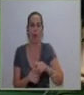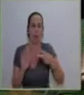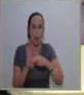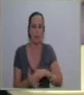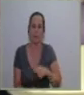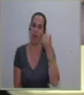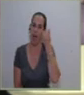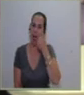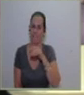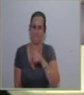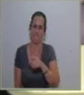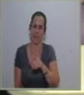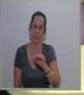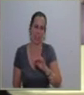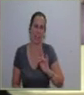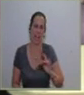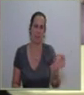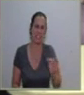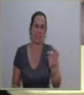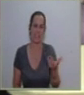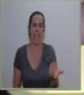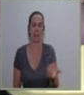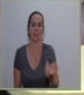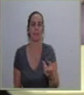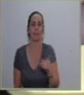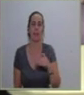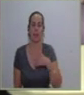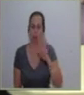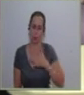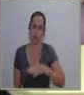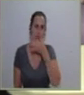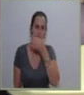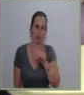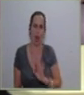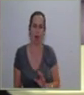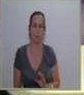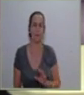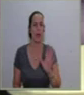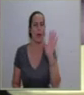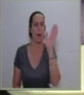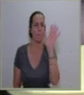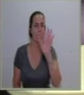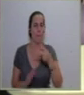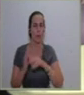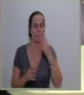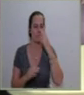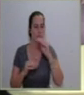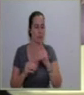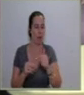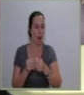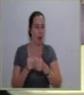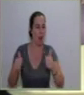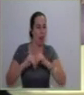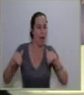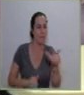שלה. חבל, חבל שאתה ככה מסכסך, נורא. תגידי, נואל, אני גם אשאל אותך שאלה. בסדרה את מנסה להפריד בין אריאל לאסיה,